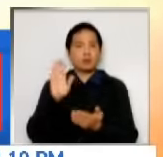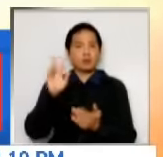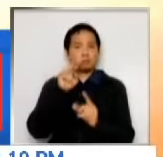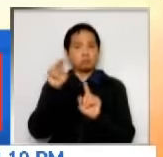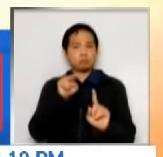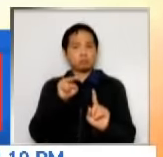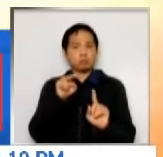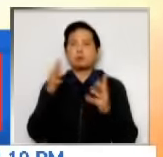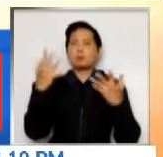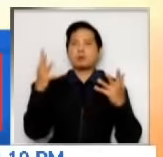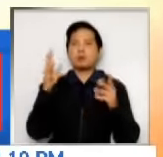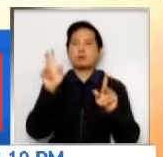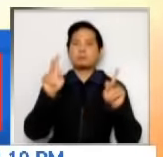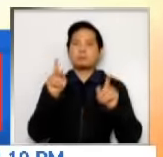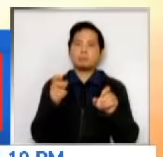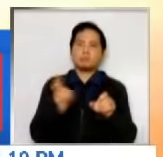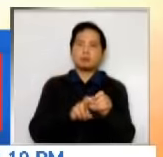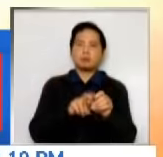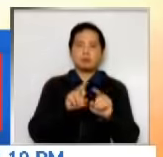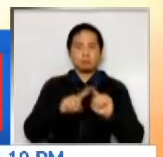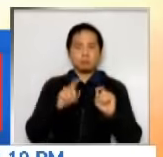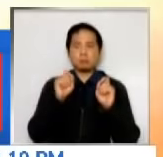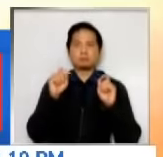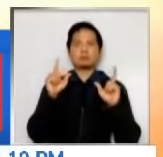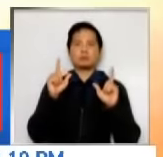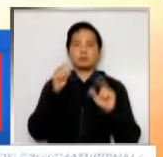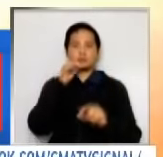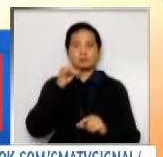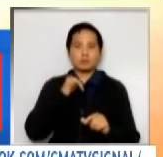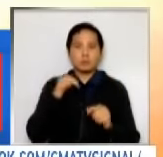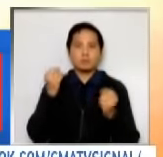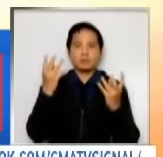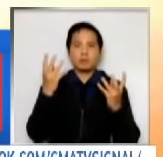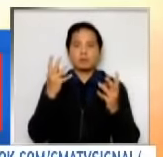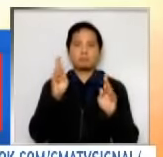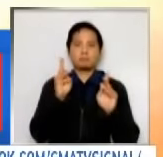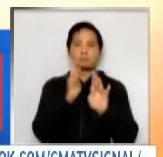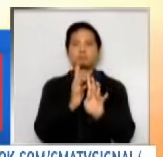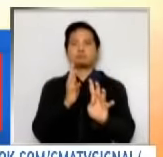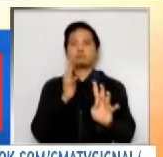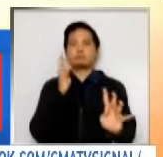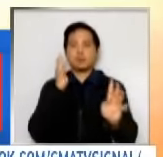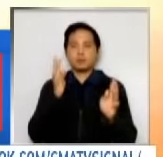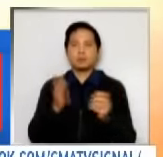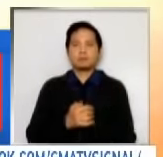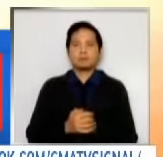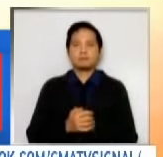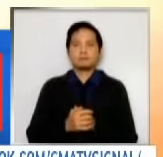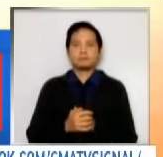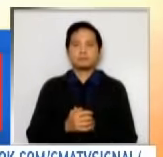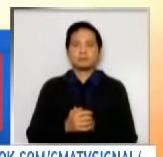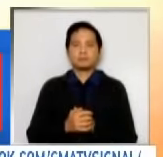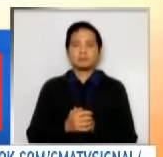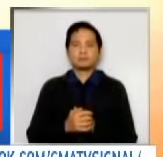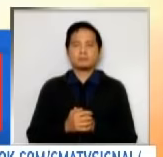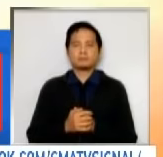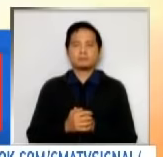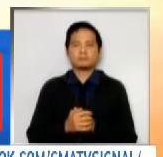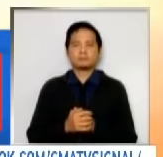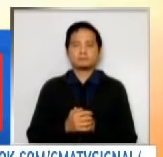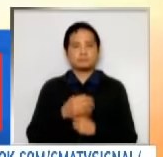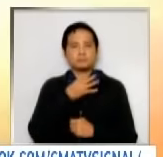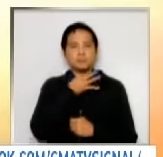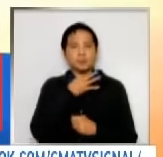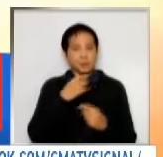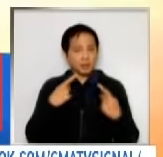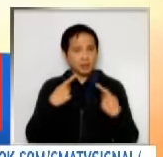Ngunit nagulat nga po karamihan kahapon na sobrang dami po at tagsa ang ating mga kababayan sa lansangan. Oo. Merong ilang mga litrato at video na